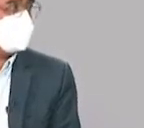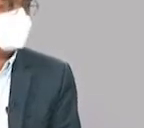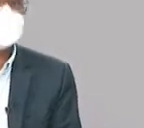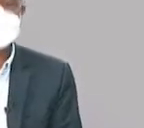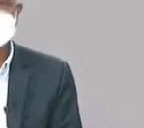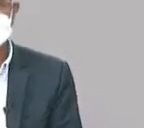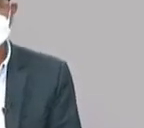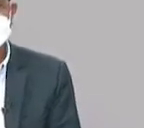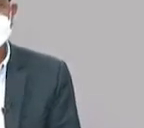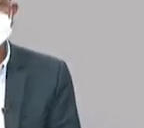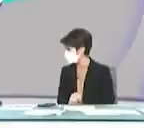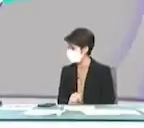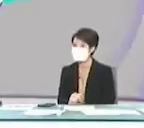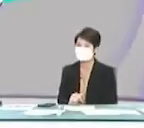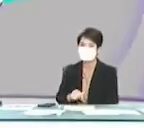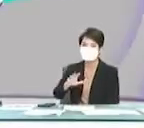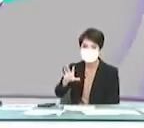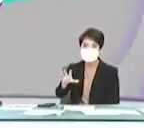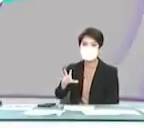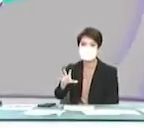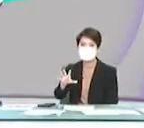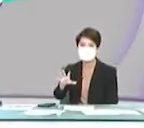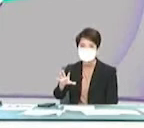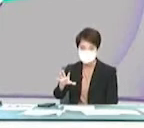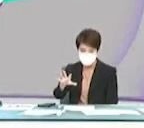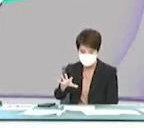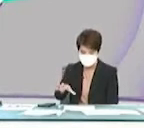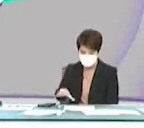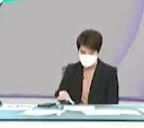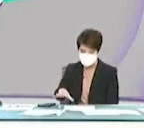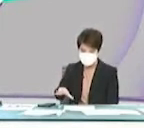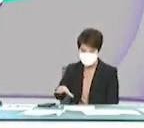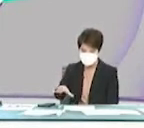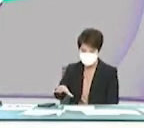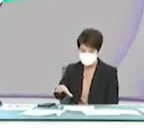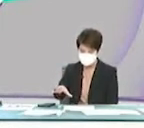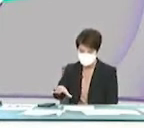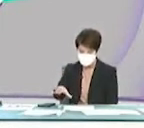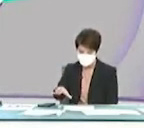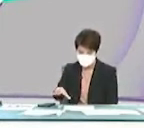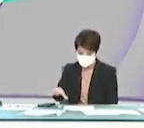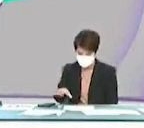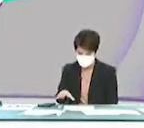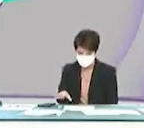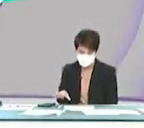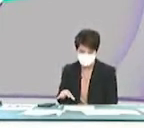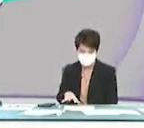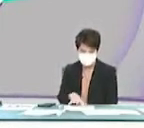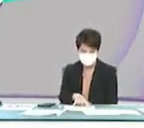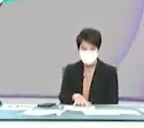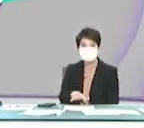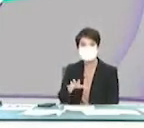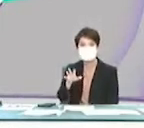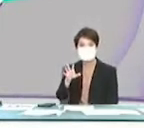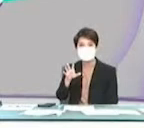อ่ะ ค่ะ นะ ก็คือหลอกนั่นแหละหลอกเด็กๆไปนะคะแล้วหลังจากนั้นเนี่ยก็มีการพยายามจะช่วยเหลือกันและกันเอ